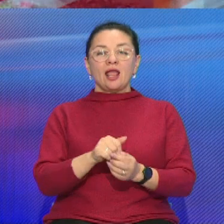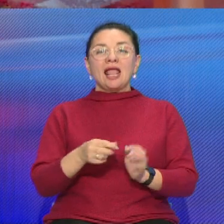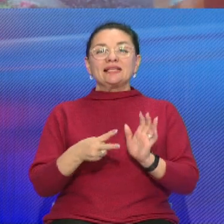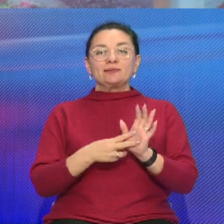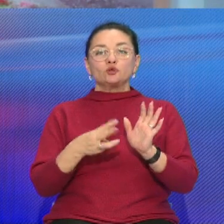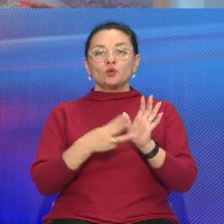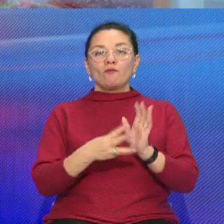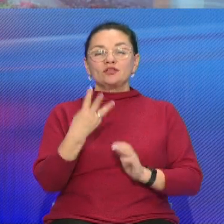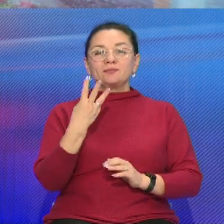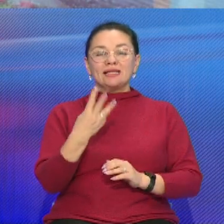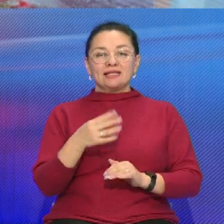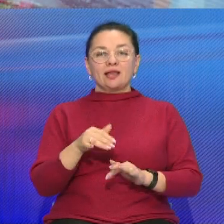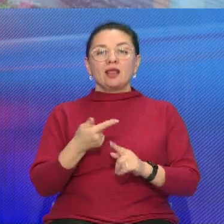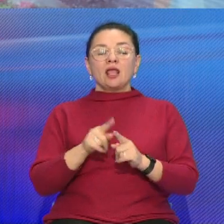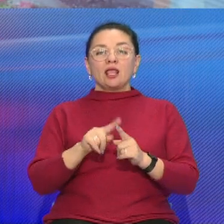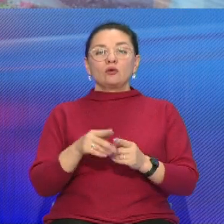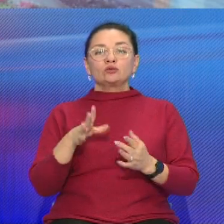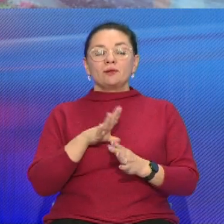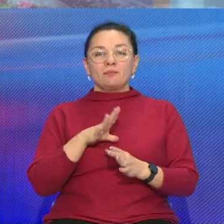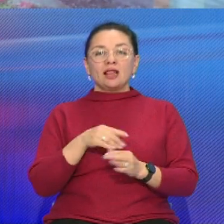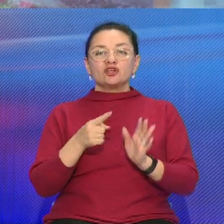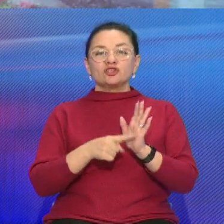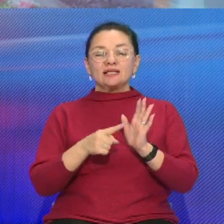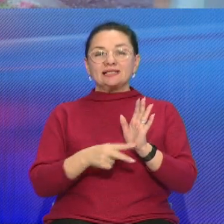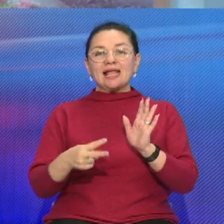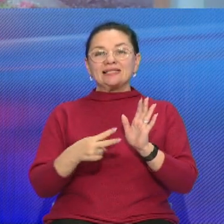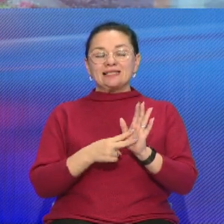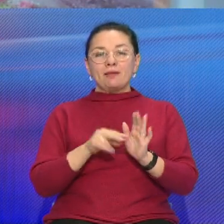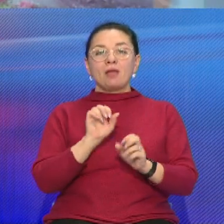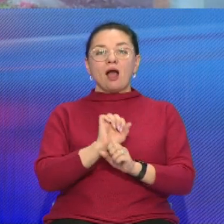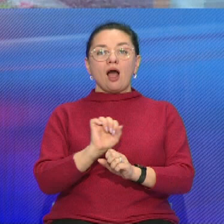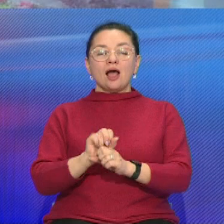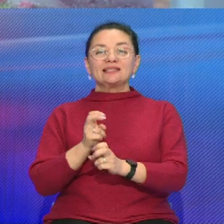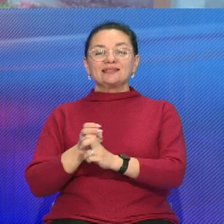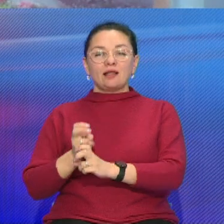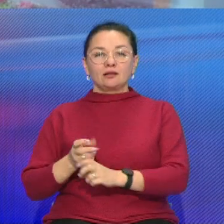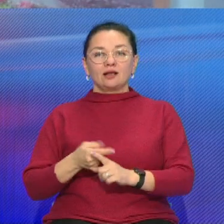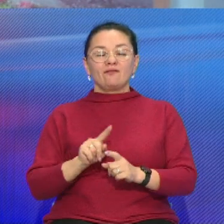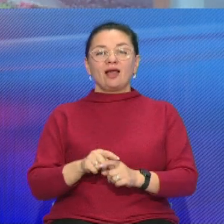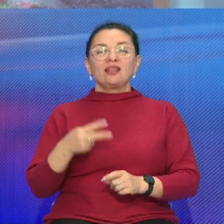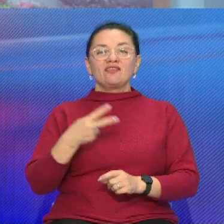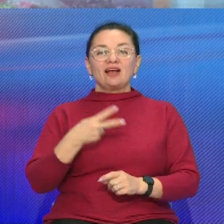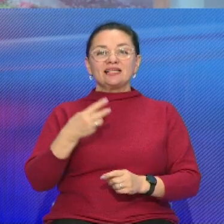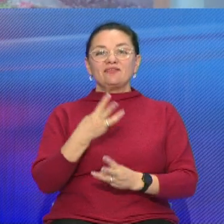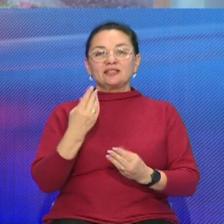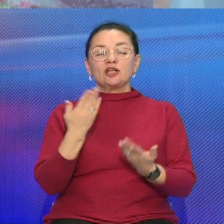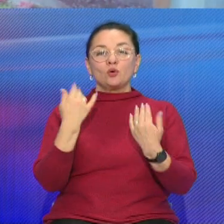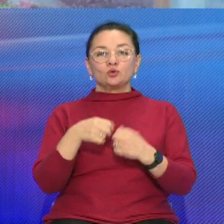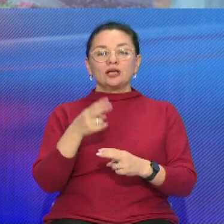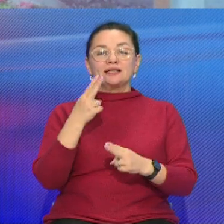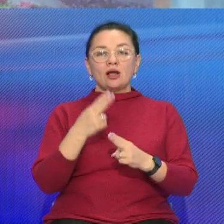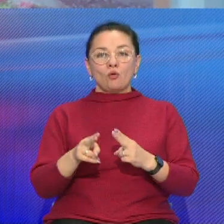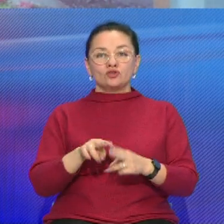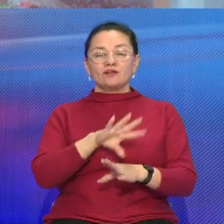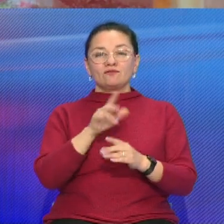783. Летось удалось эксгумовать 67 останков. Пушковый сезон 2023 уже завершился. Все лето